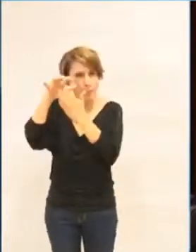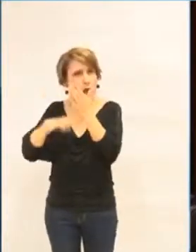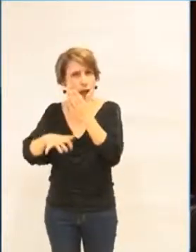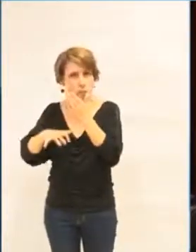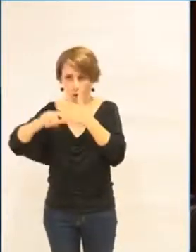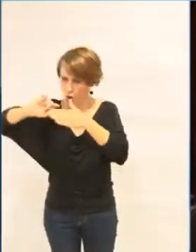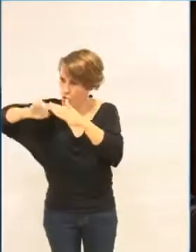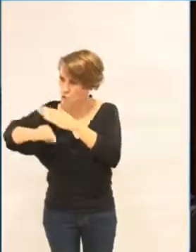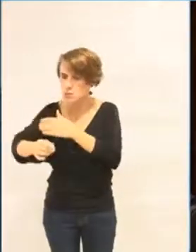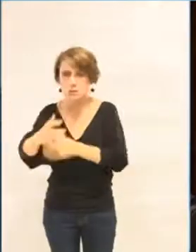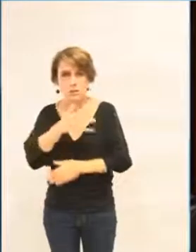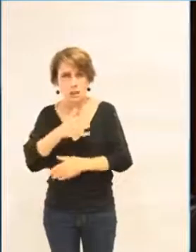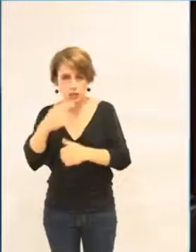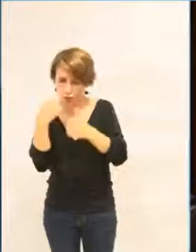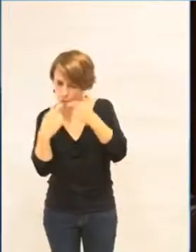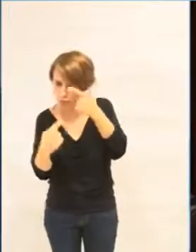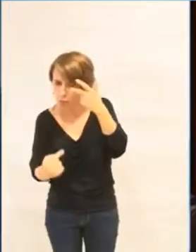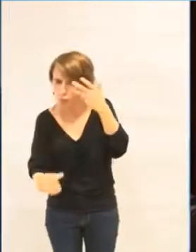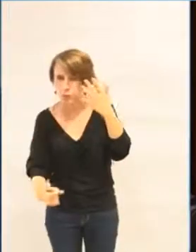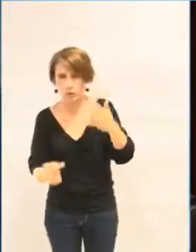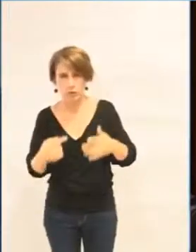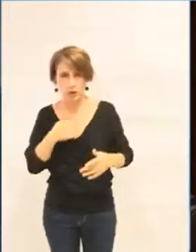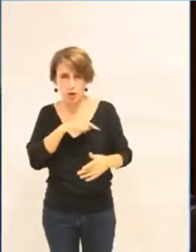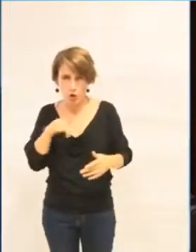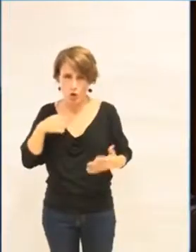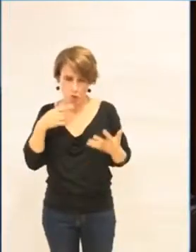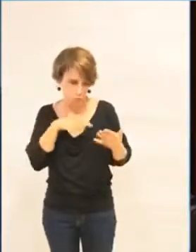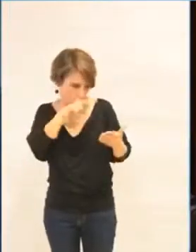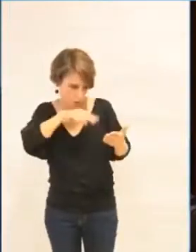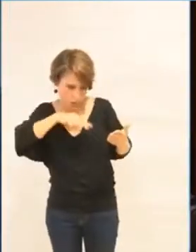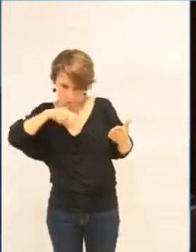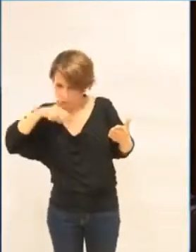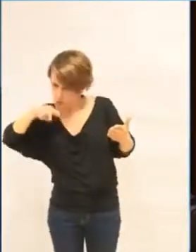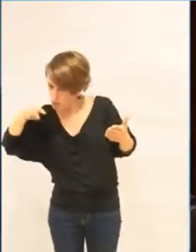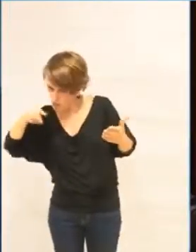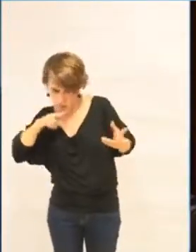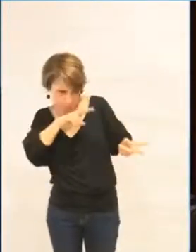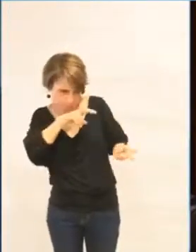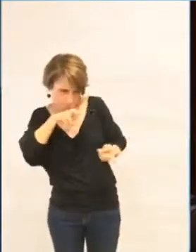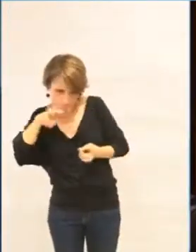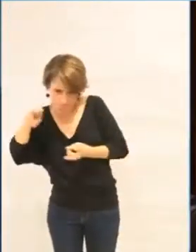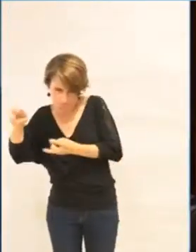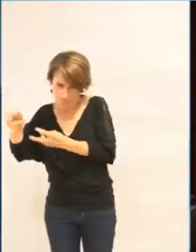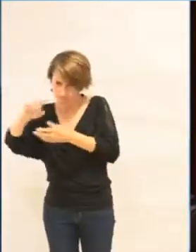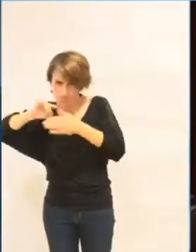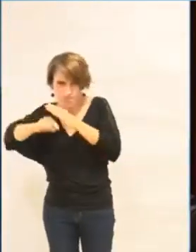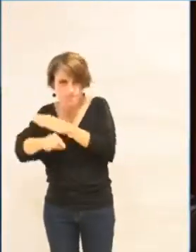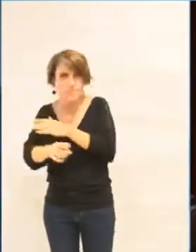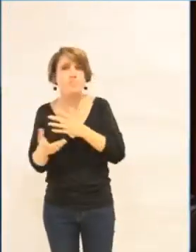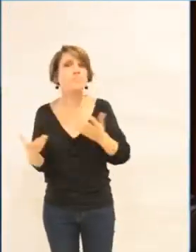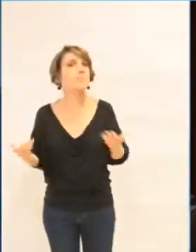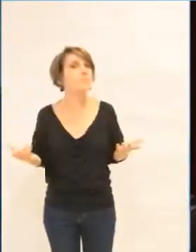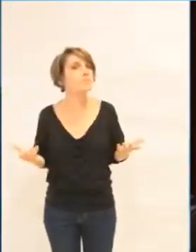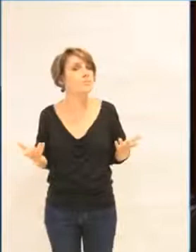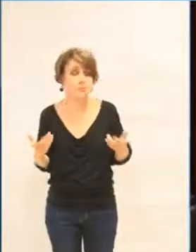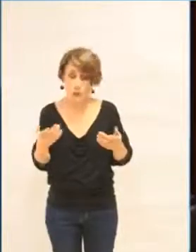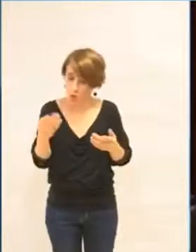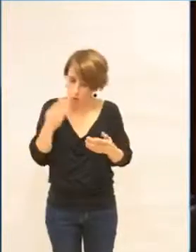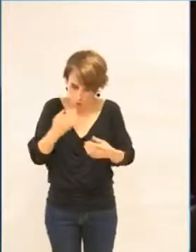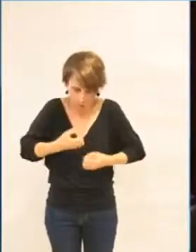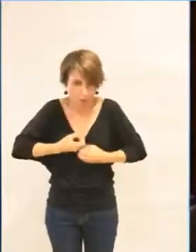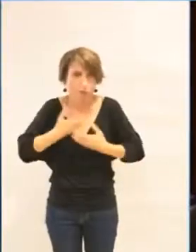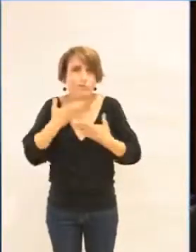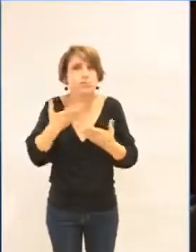une lecture que nous avons souhaité la plus prospective possible. Nous ne sommes encore une fois pas là